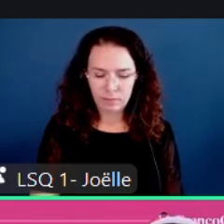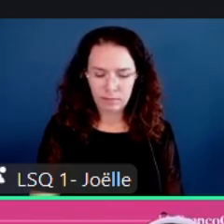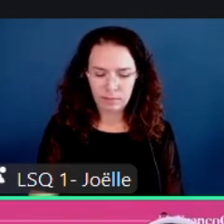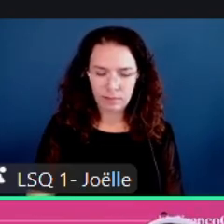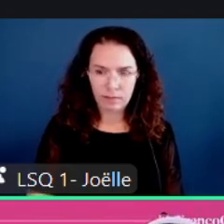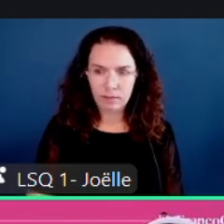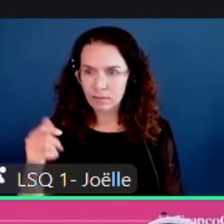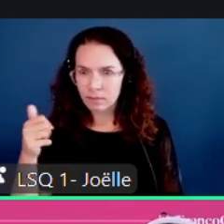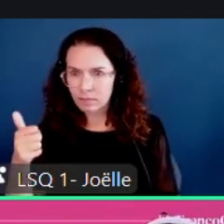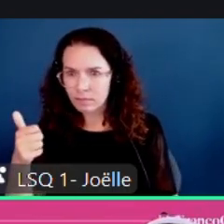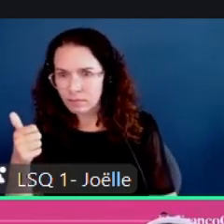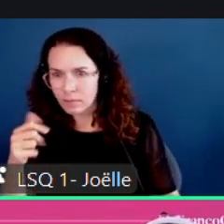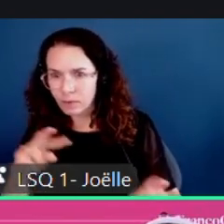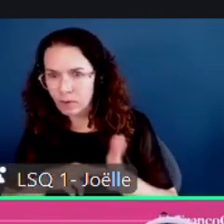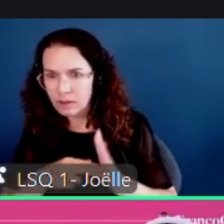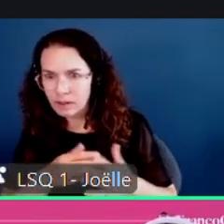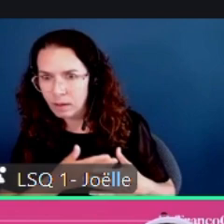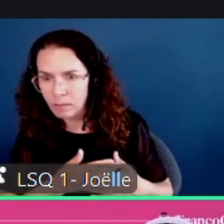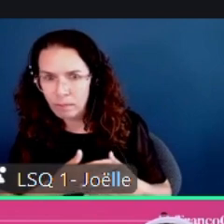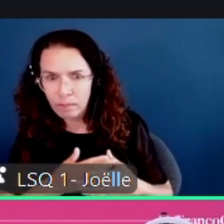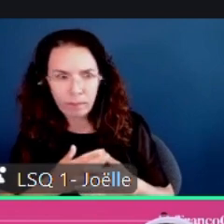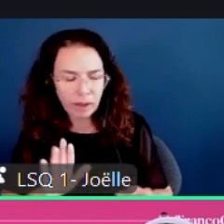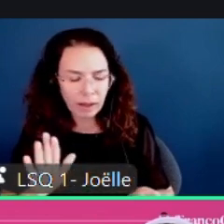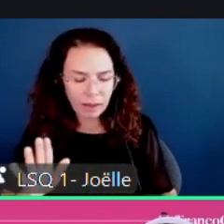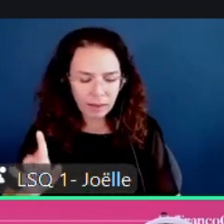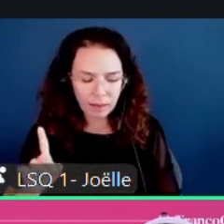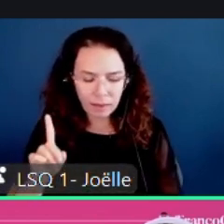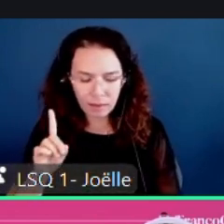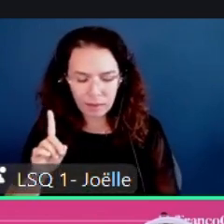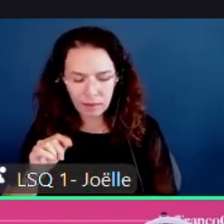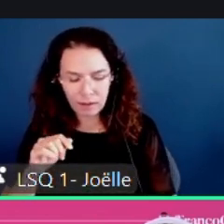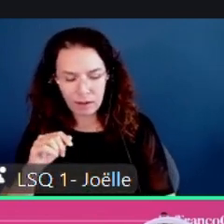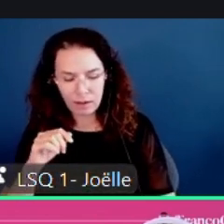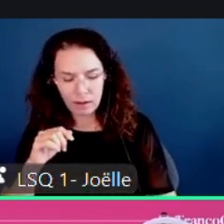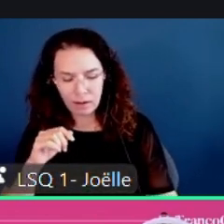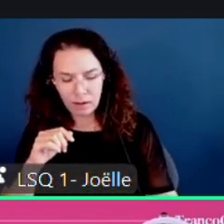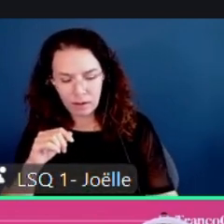Un pouce. J'en ai d'autres.